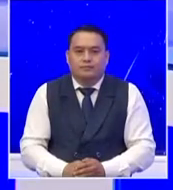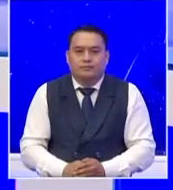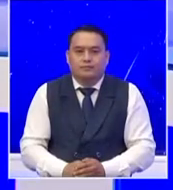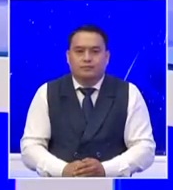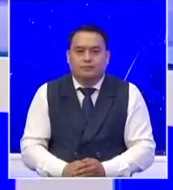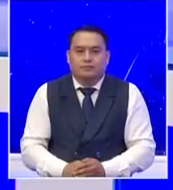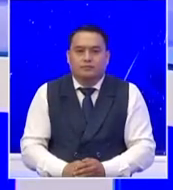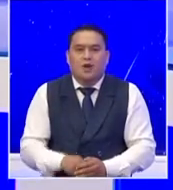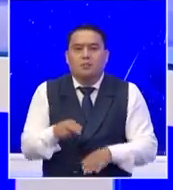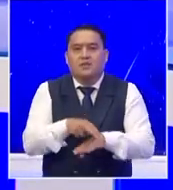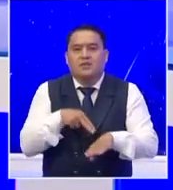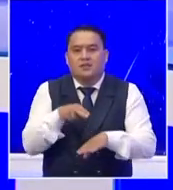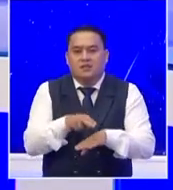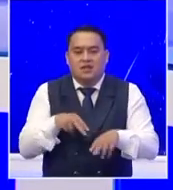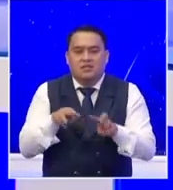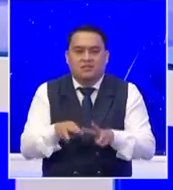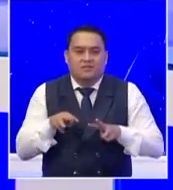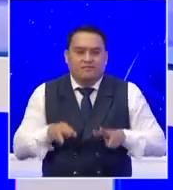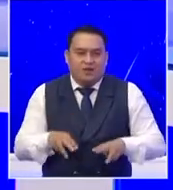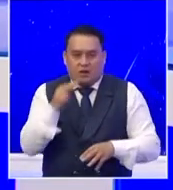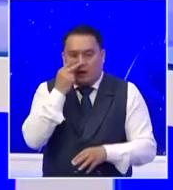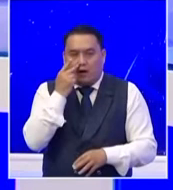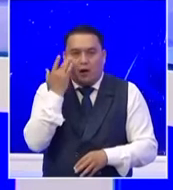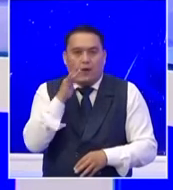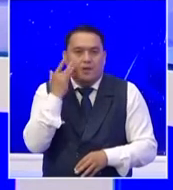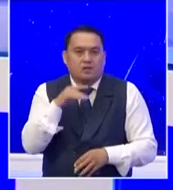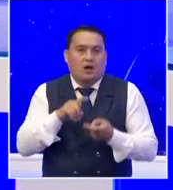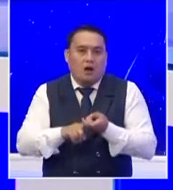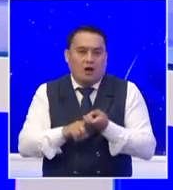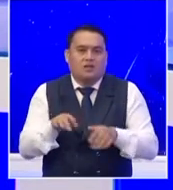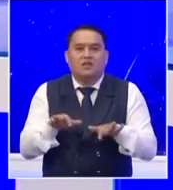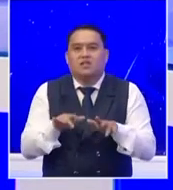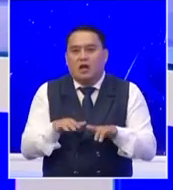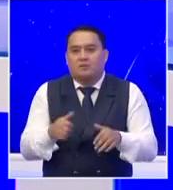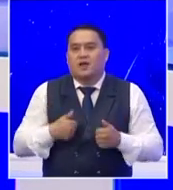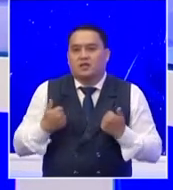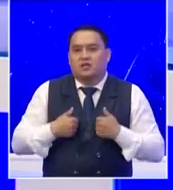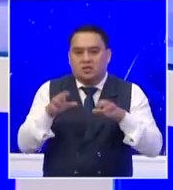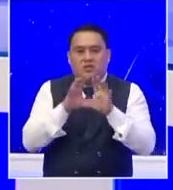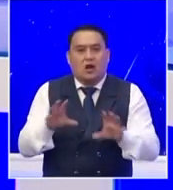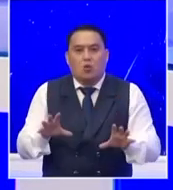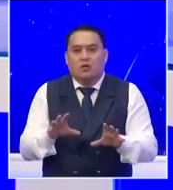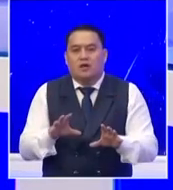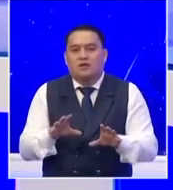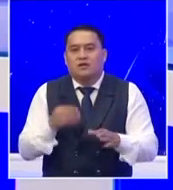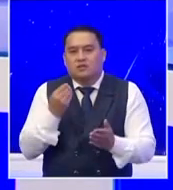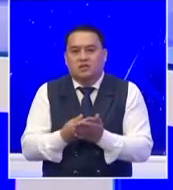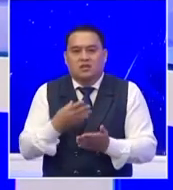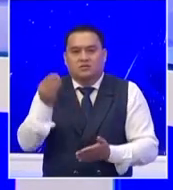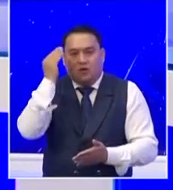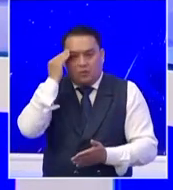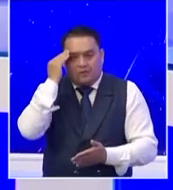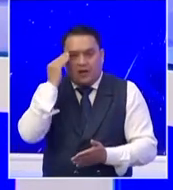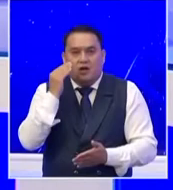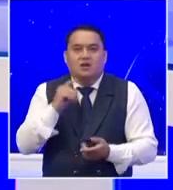ФБР и Министерство внутренней безопасности США обвинили хакеров, которые связаны с Китаем, в попытках незаконного сбора ценной интеллектуальной